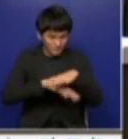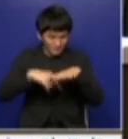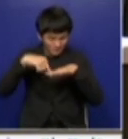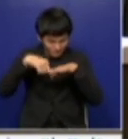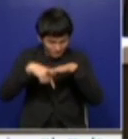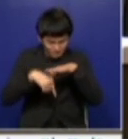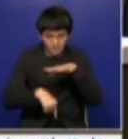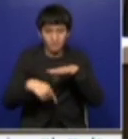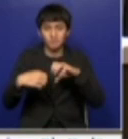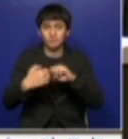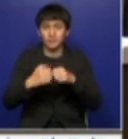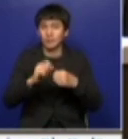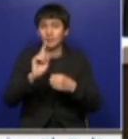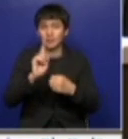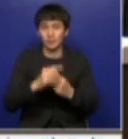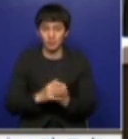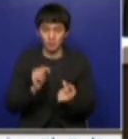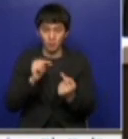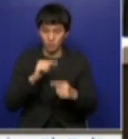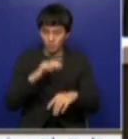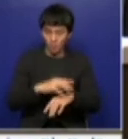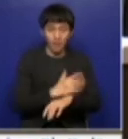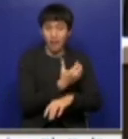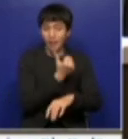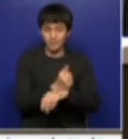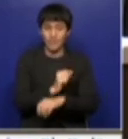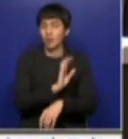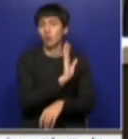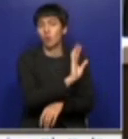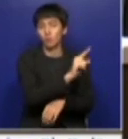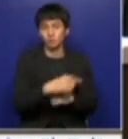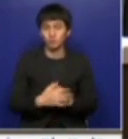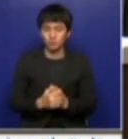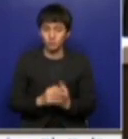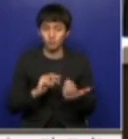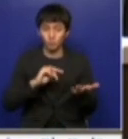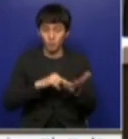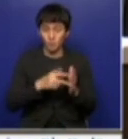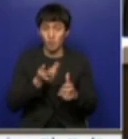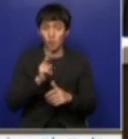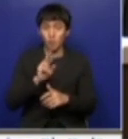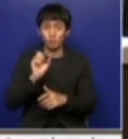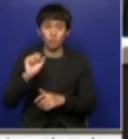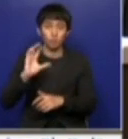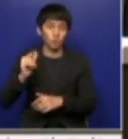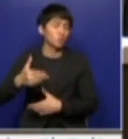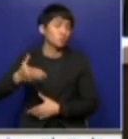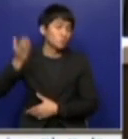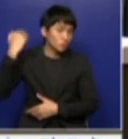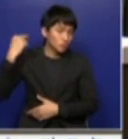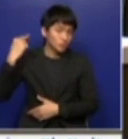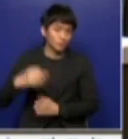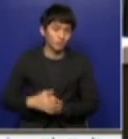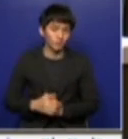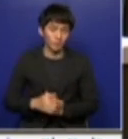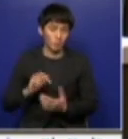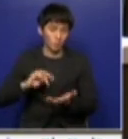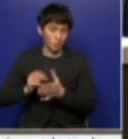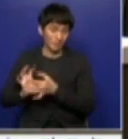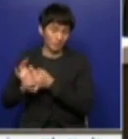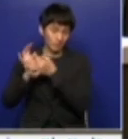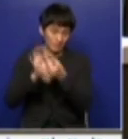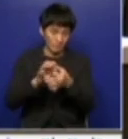ใช้จริงเนี่ยเกิดจัดการเข้าสู่อำนาจของท่านตั้งแต่สมัยเป็นข้อชถ้าต้องการสืบทอด